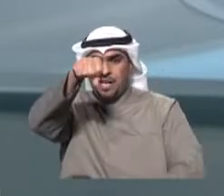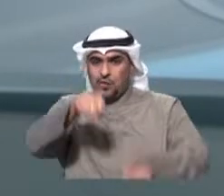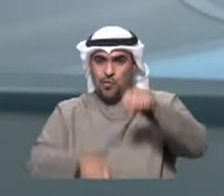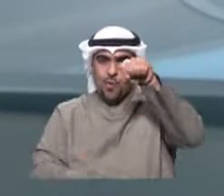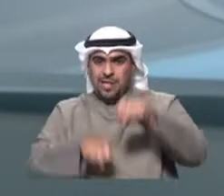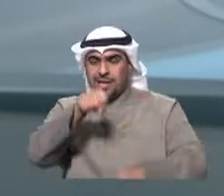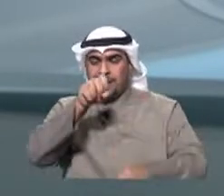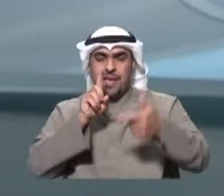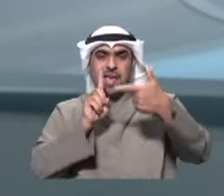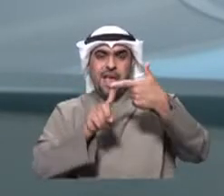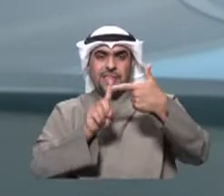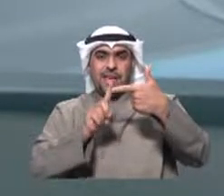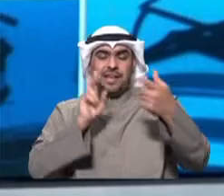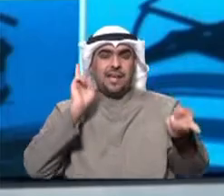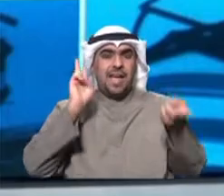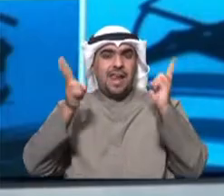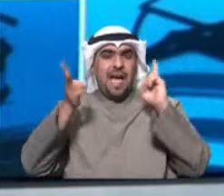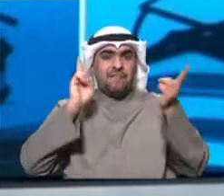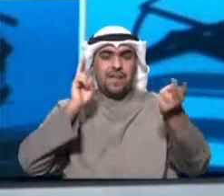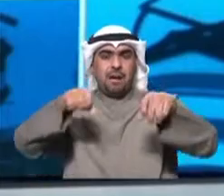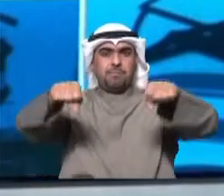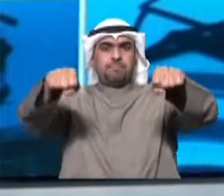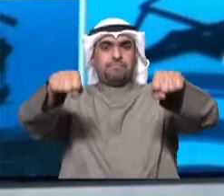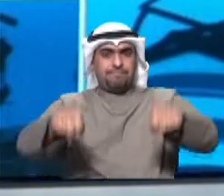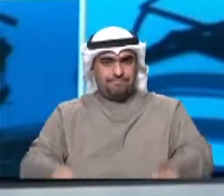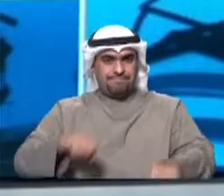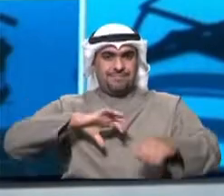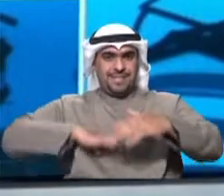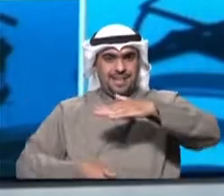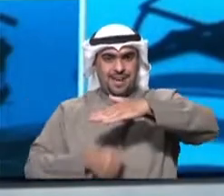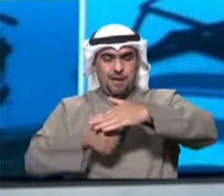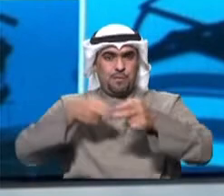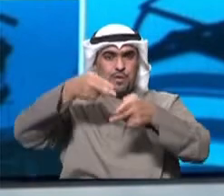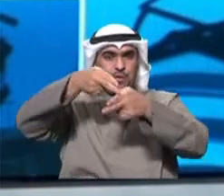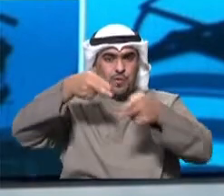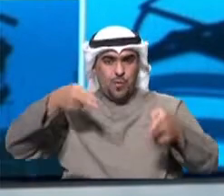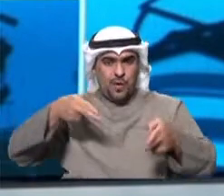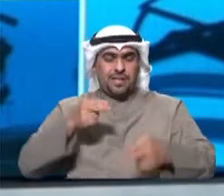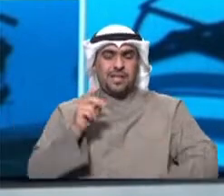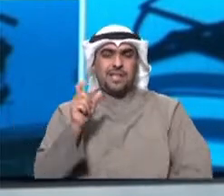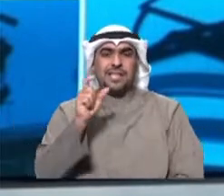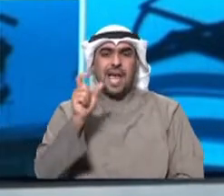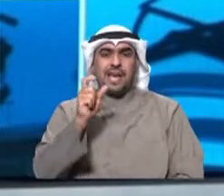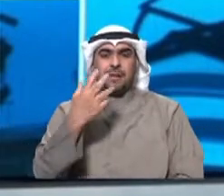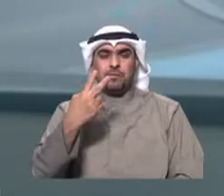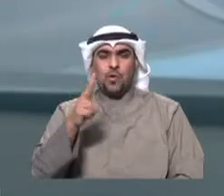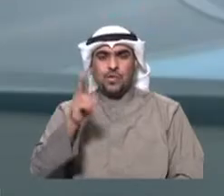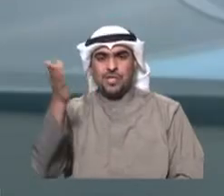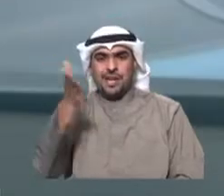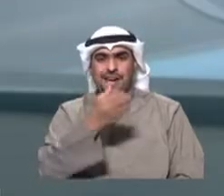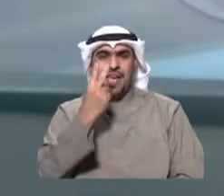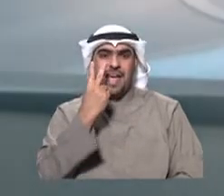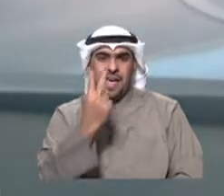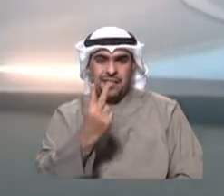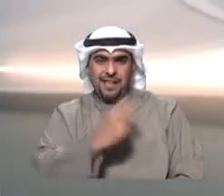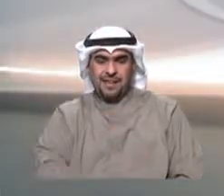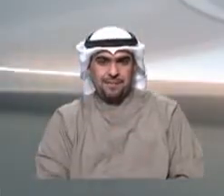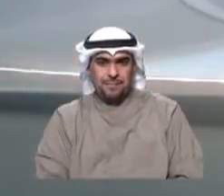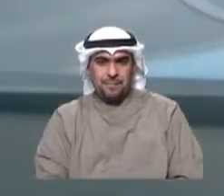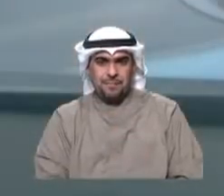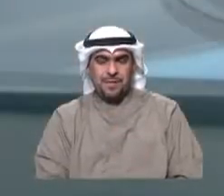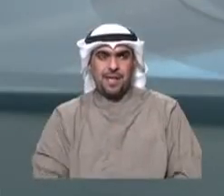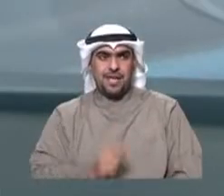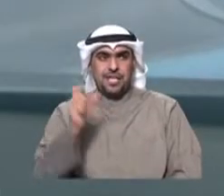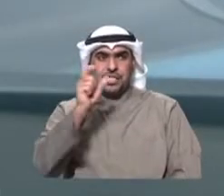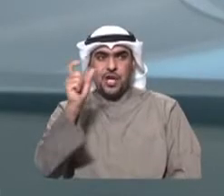الله السالم مقاليد الحكم في البلاد، والتي تصادف 25 من شهر فبراير من كل عام. وفي أغسطس صدر